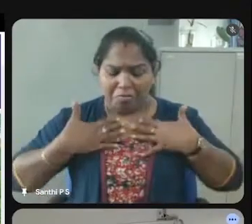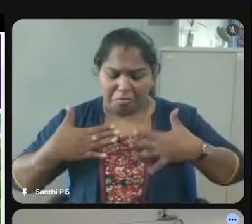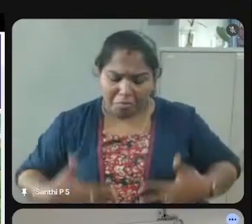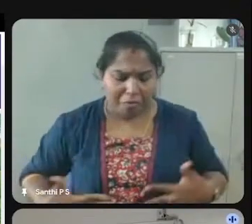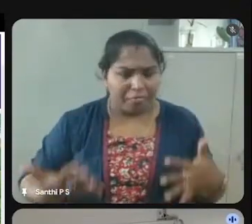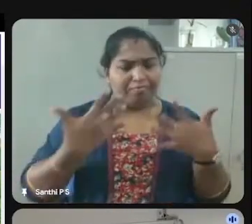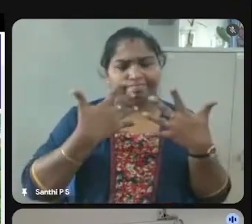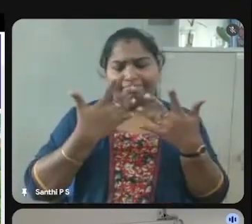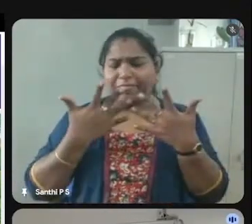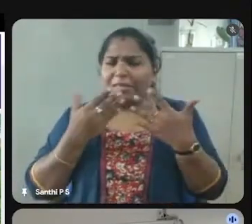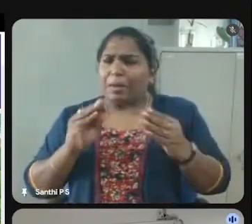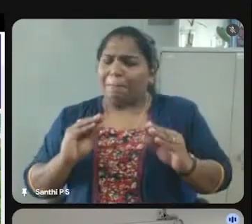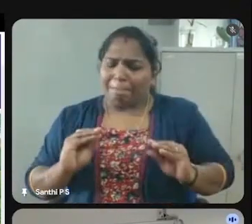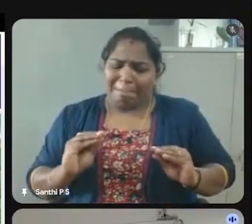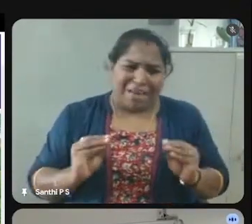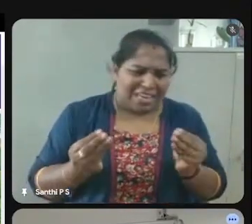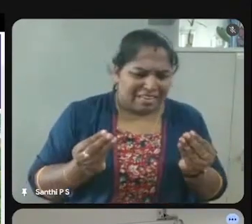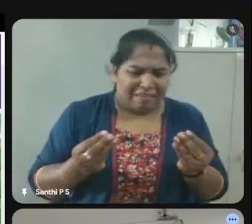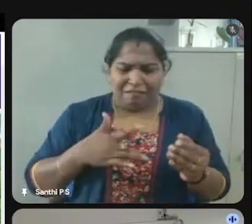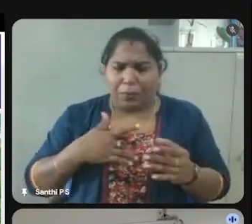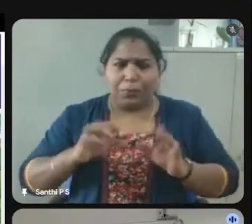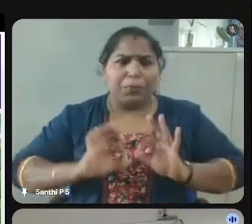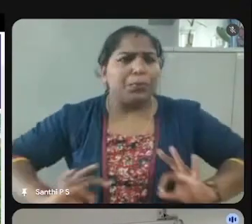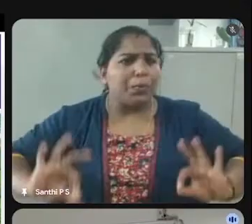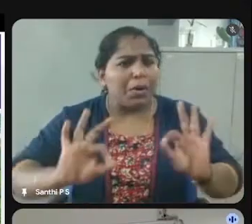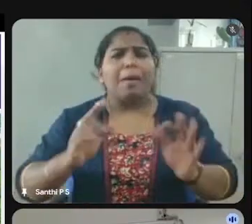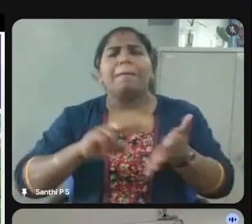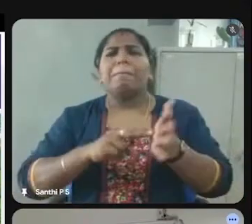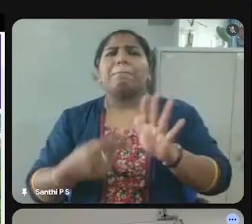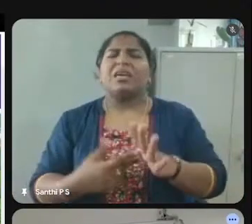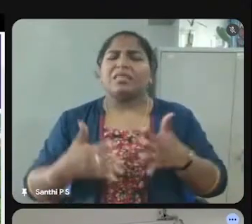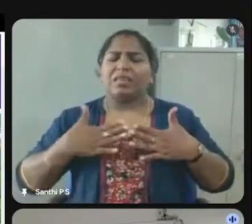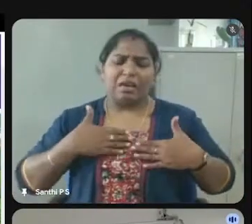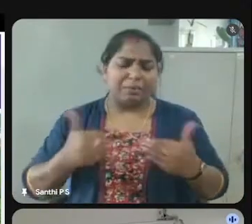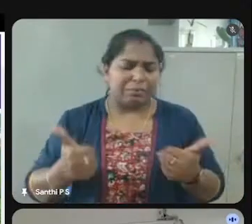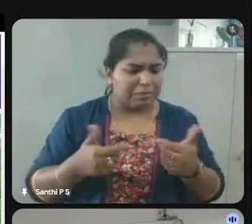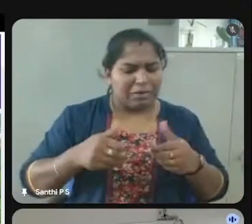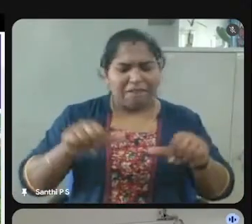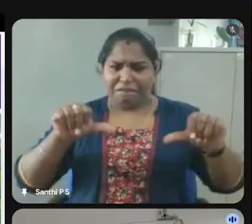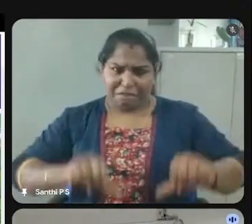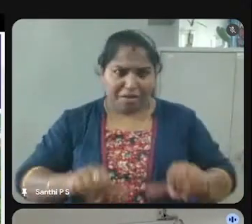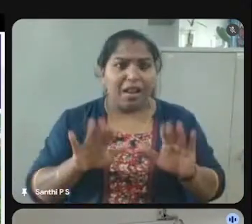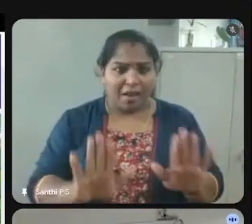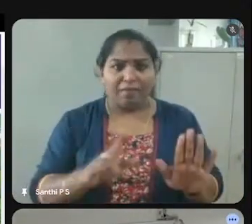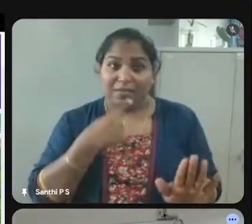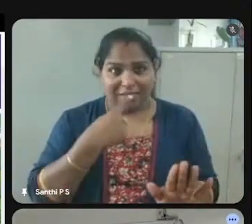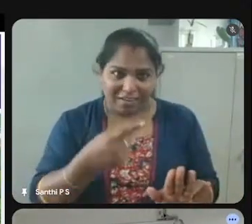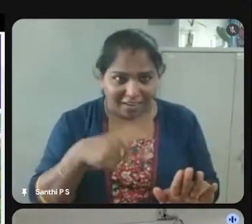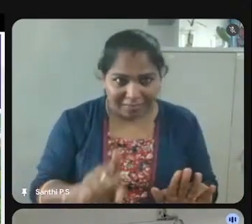ശരീരത്തിന് സുഖമില്ലായ്മ ഇല്ലാത്ത അവസ്ഥ, അതായത് ശരീര സുഖമുണ്ട്. നമുക്ക് ഇപ്പോഴത്തെ രീതിയിൽ